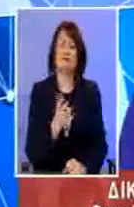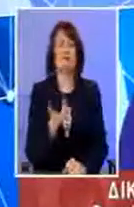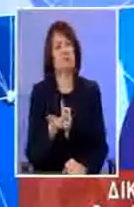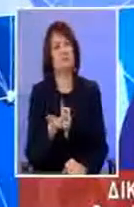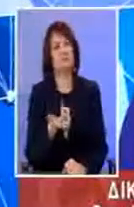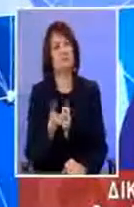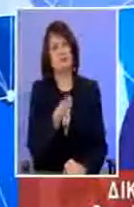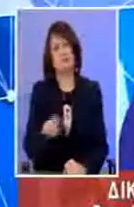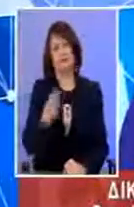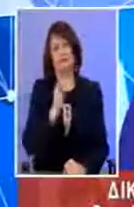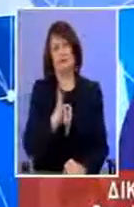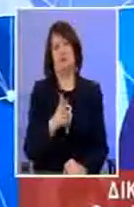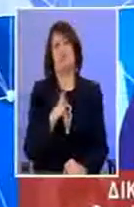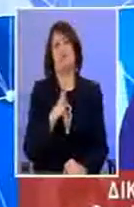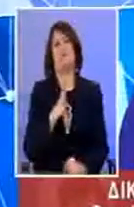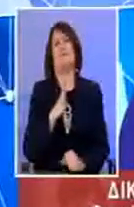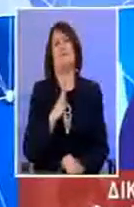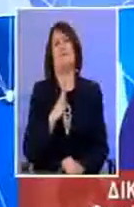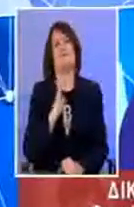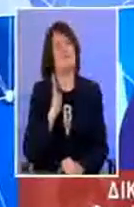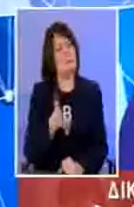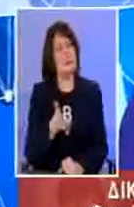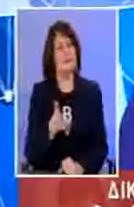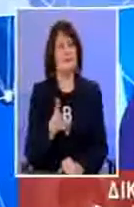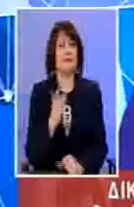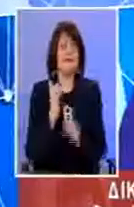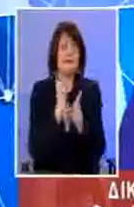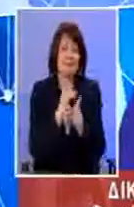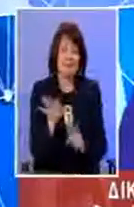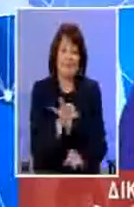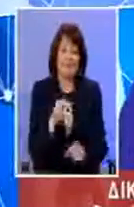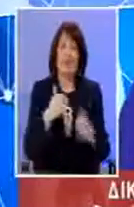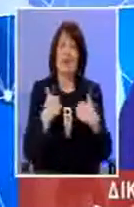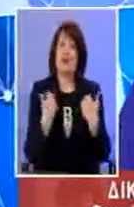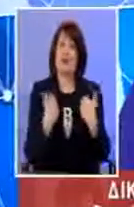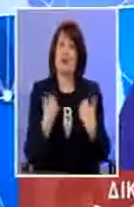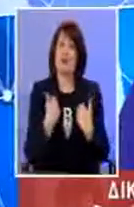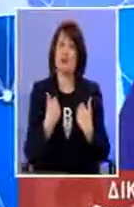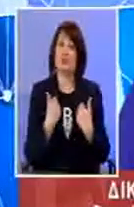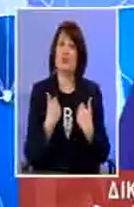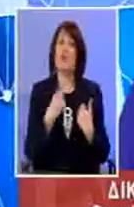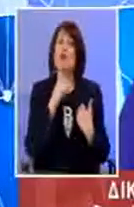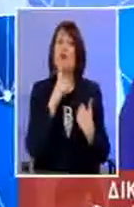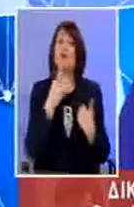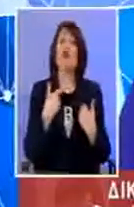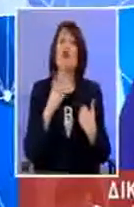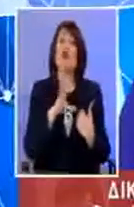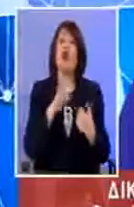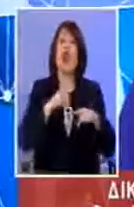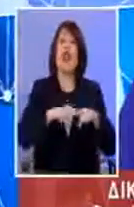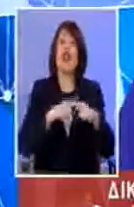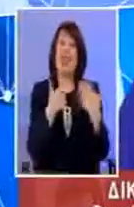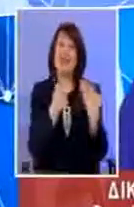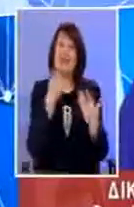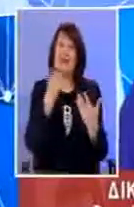όσο μεγαλύτερο αριθμό ατόμων μπορούν και ιδιαίτερα από τους νέους, όπου η ανεργία σε χώρες όπως η δική μας έχει φτάσει στο